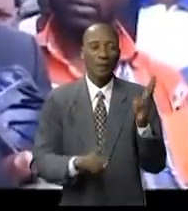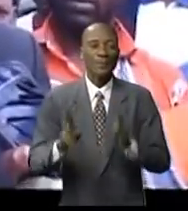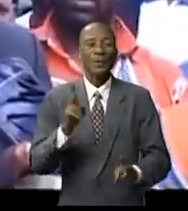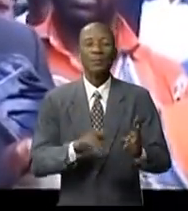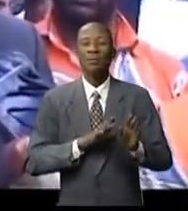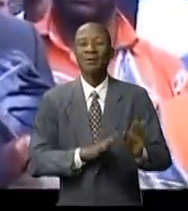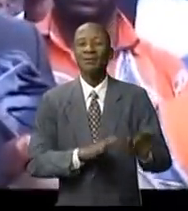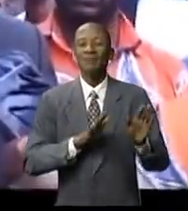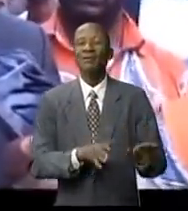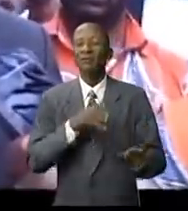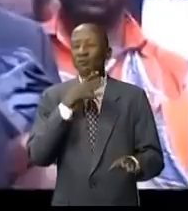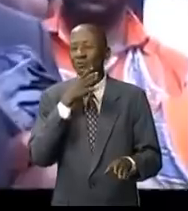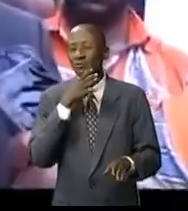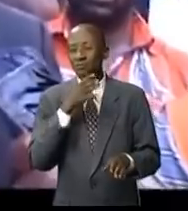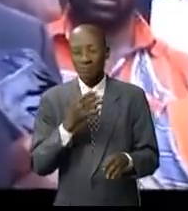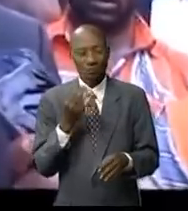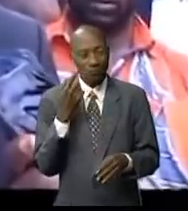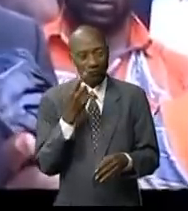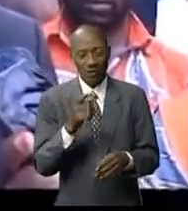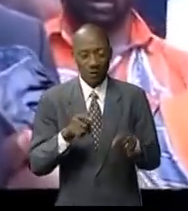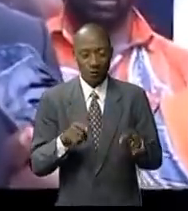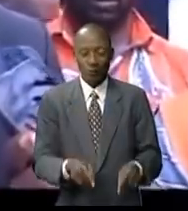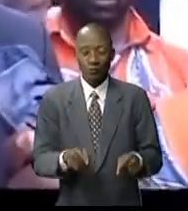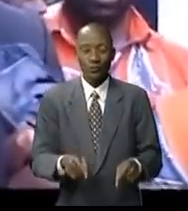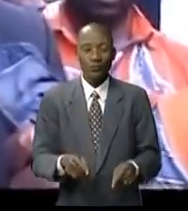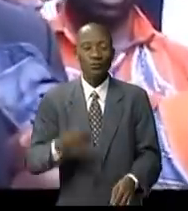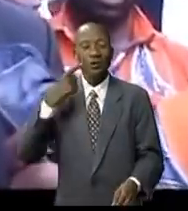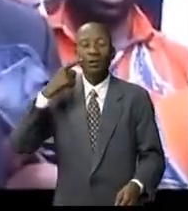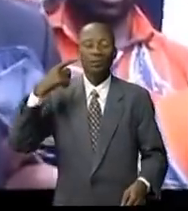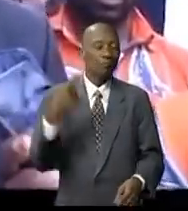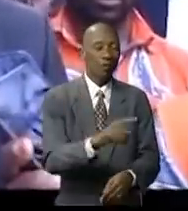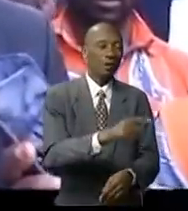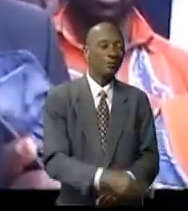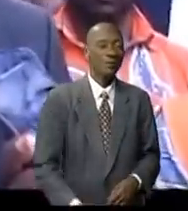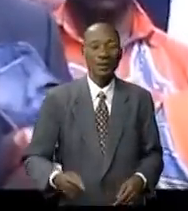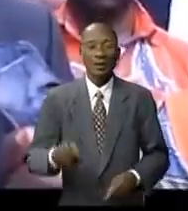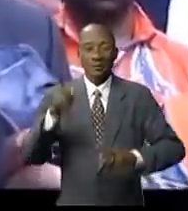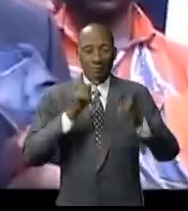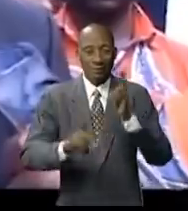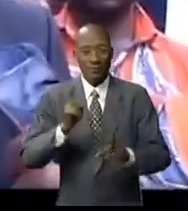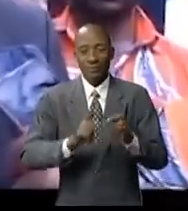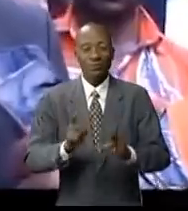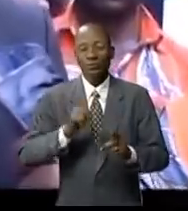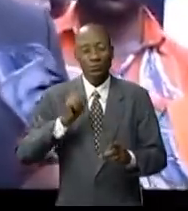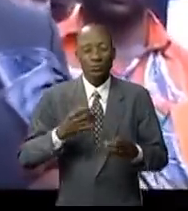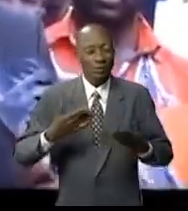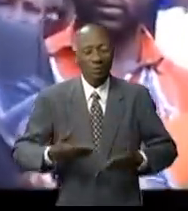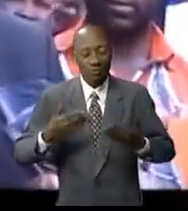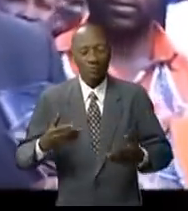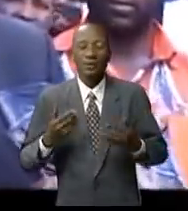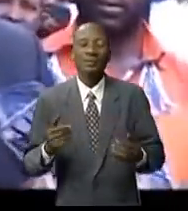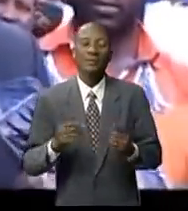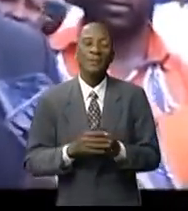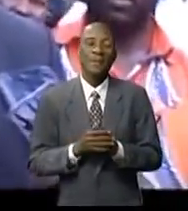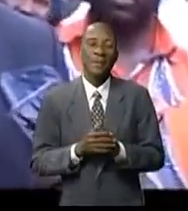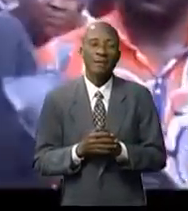et aujourd'hui, vous avez vous-même vu la satisfaction de la population. Je crois qu'avec